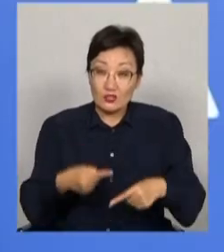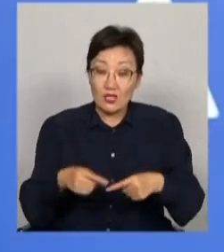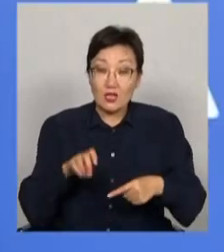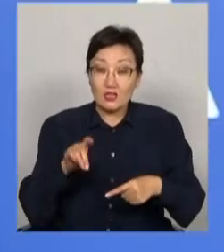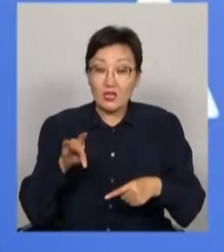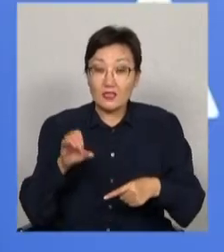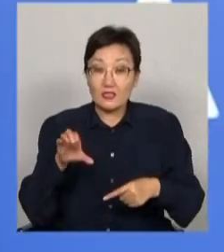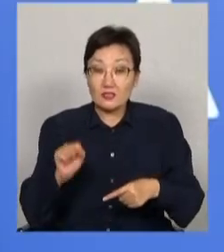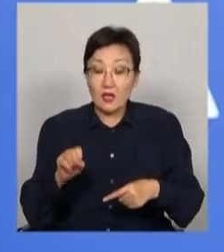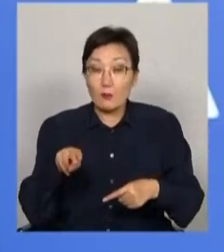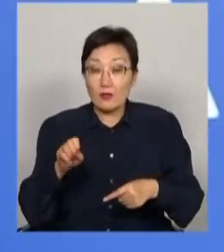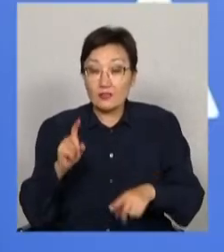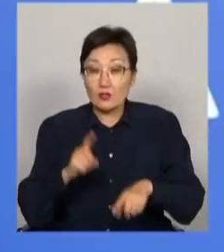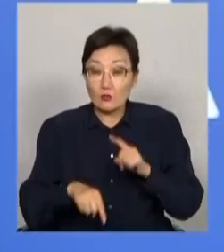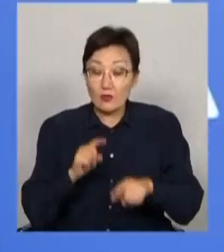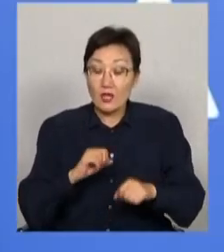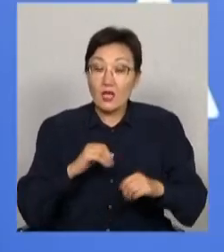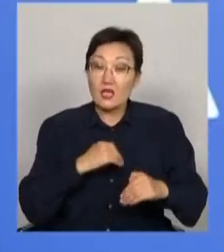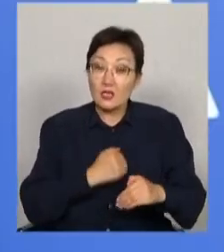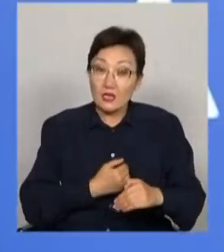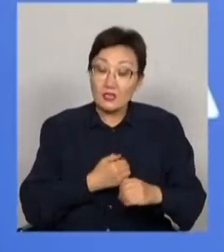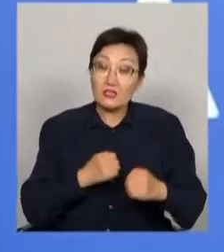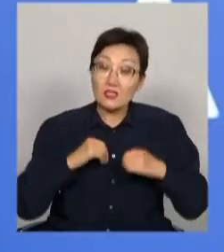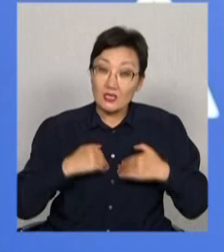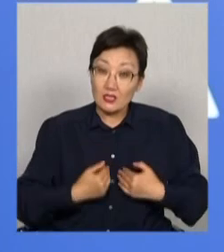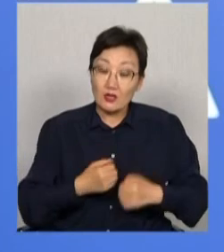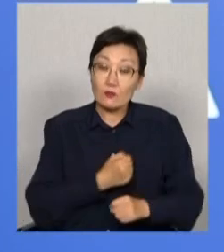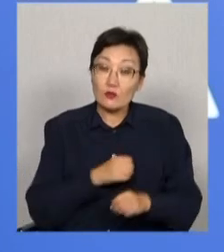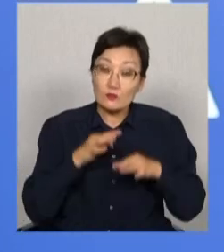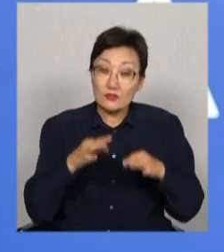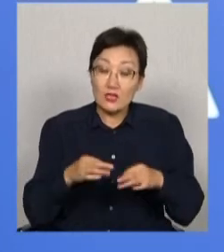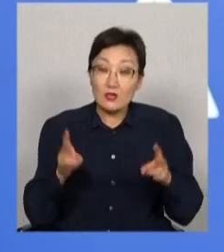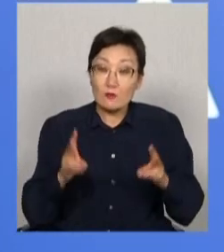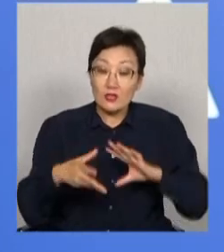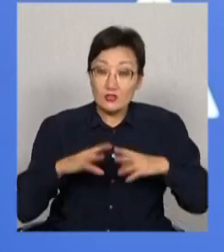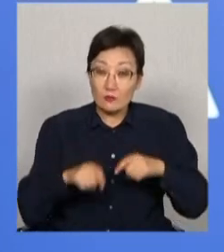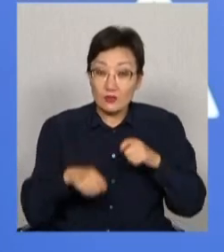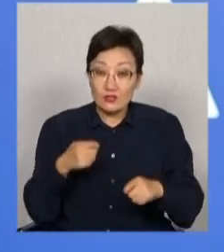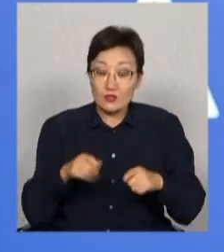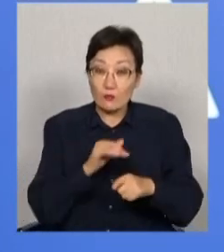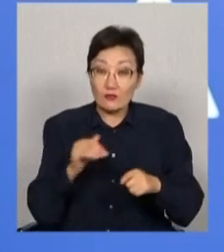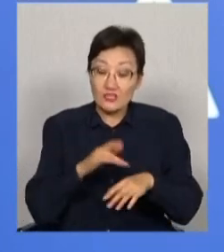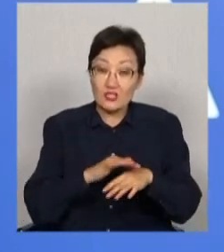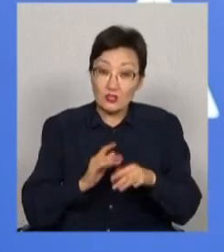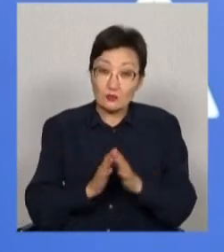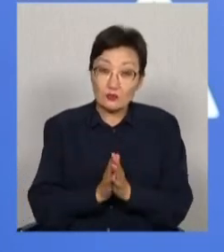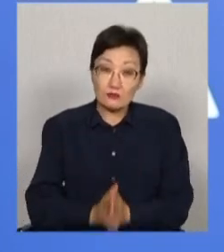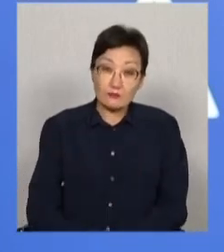Лариса Пактың туыстарына қайғырып көңіл айтады. Және келтірілген зиян үшін ресми түрде кешірім сұрайды.